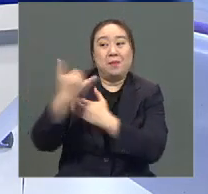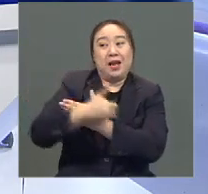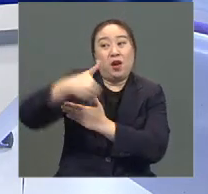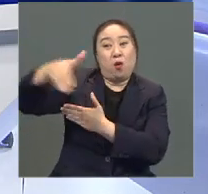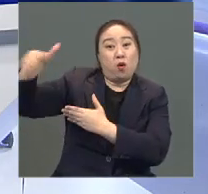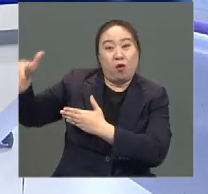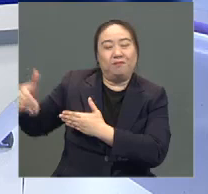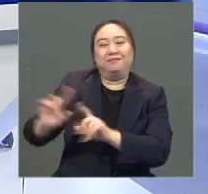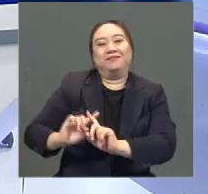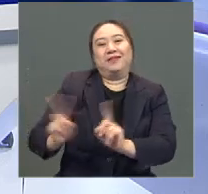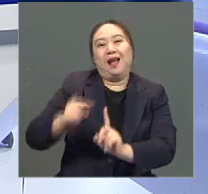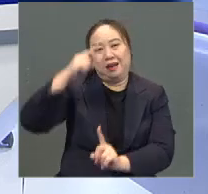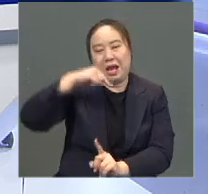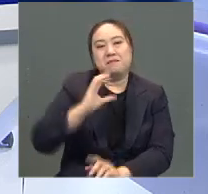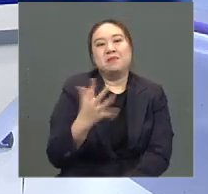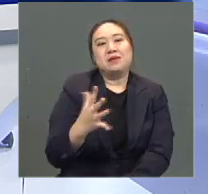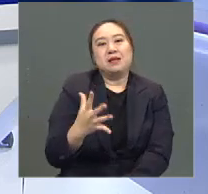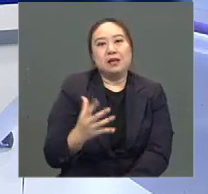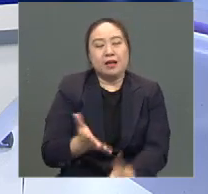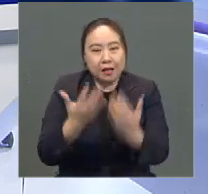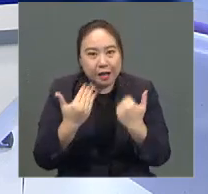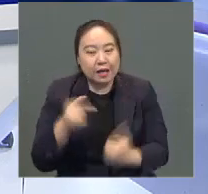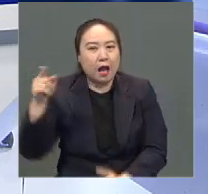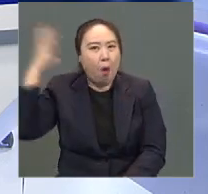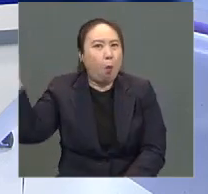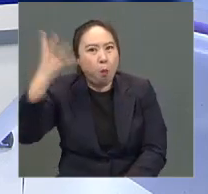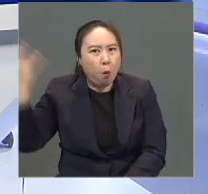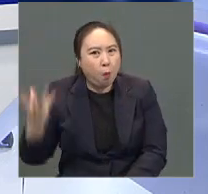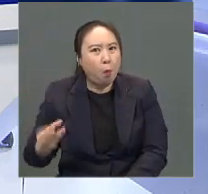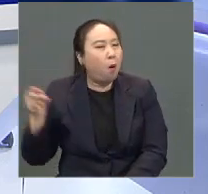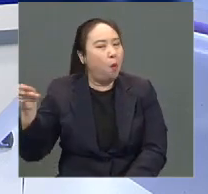ซักกันอยู่ตอนนี้นะคะเรียกว่าโอ้โหอิทธิพลของพายุเนี่ยรุนแรงทีเดียวนะคะ